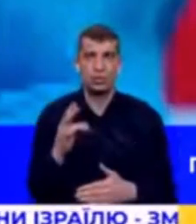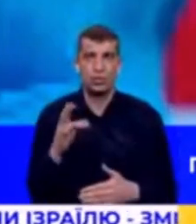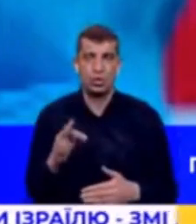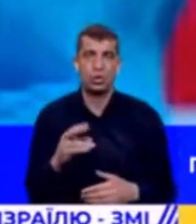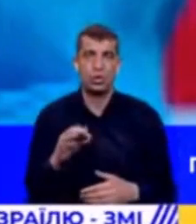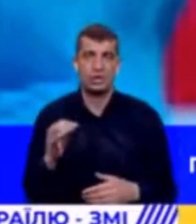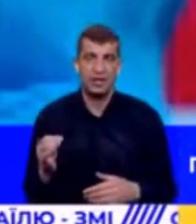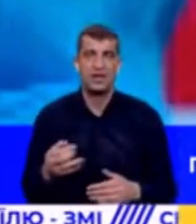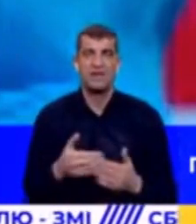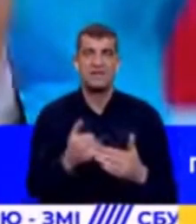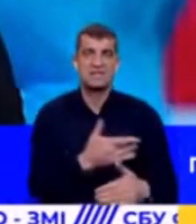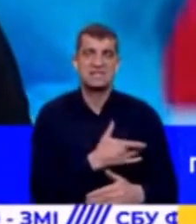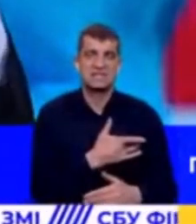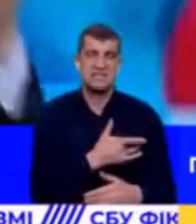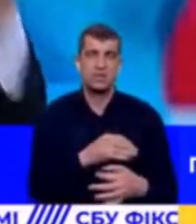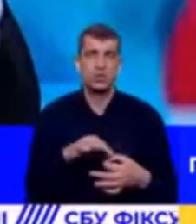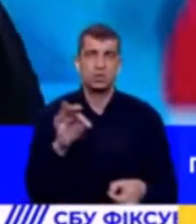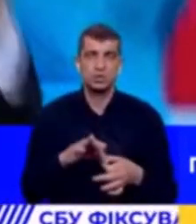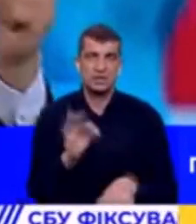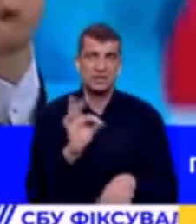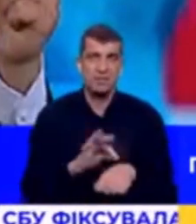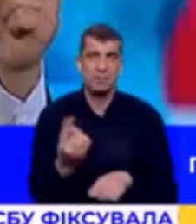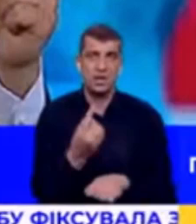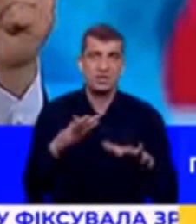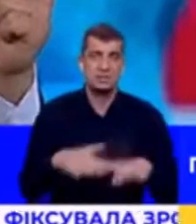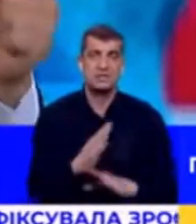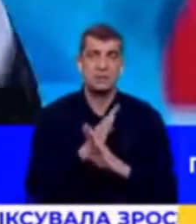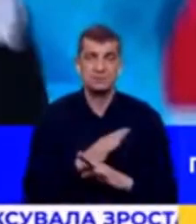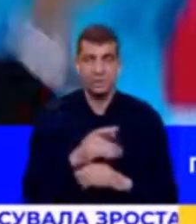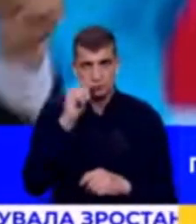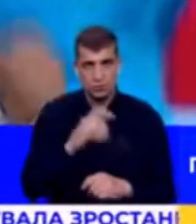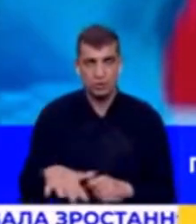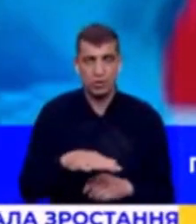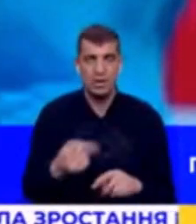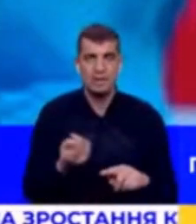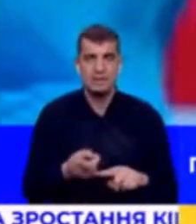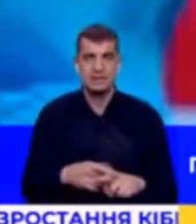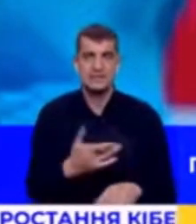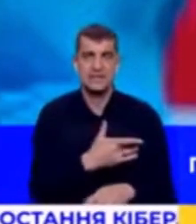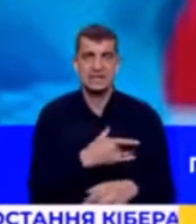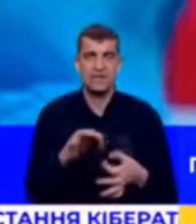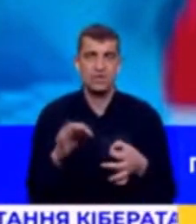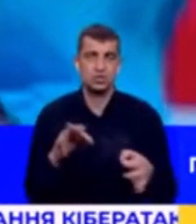від серцево-судинних захворювань. Перше місце по смертності в Україні – це серцево-судинні захворювання.